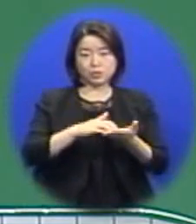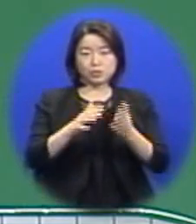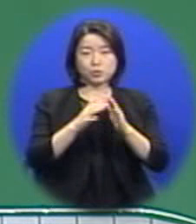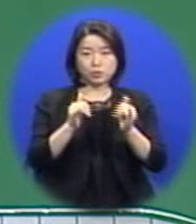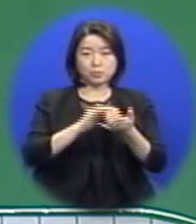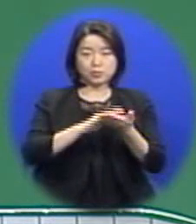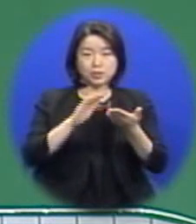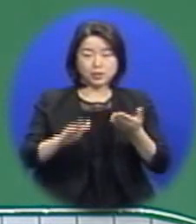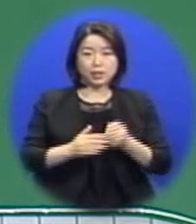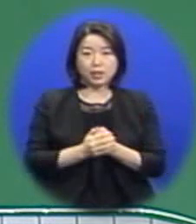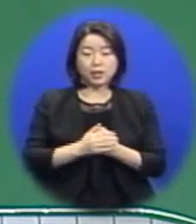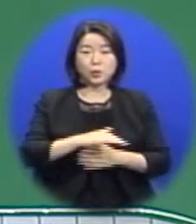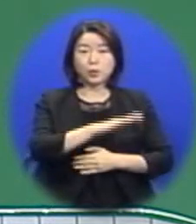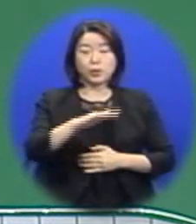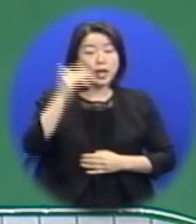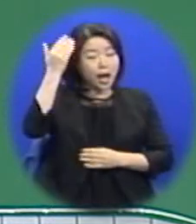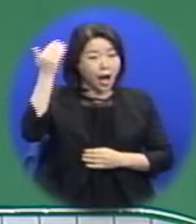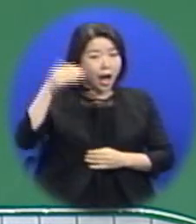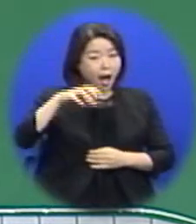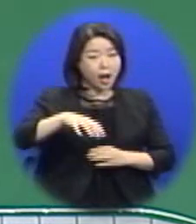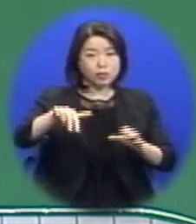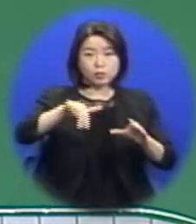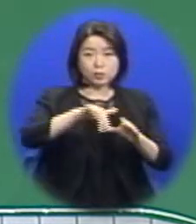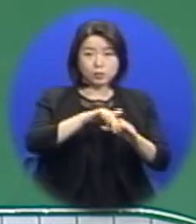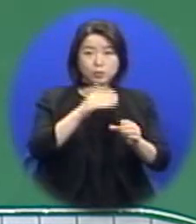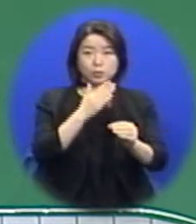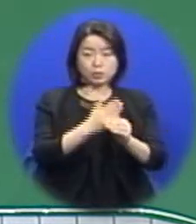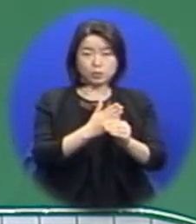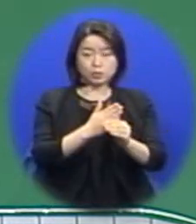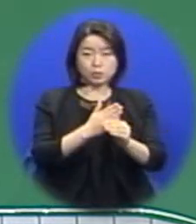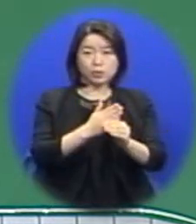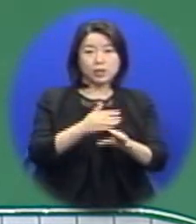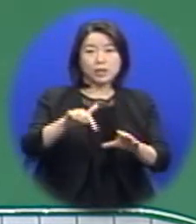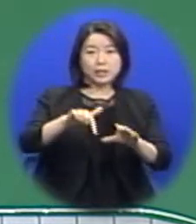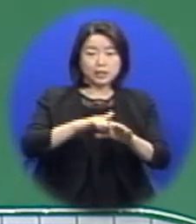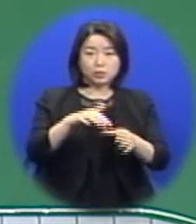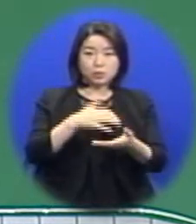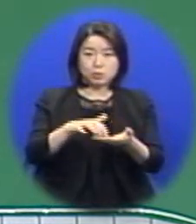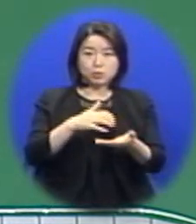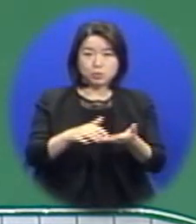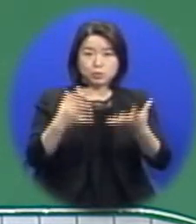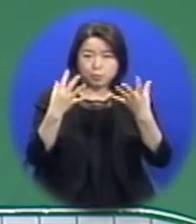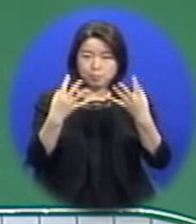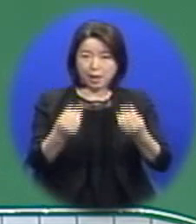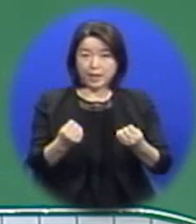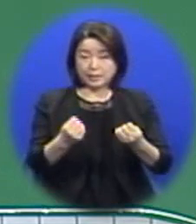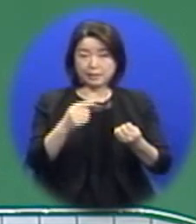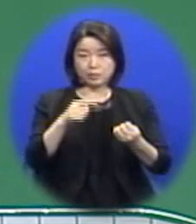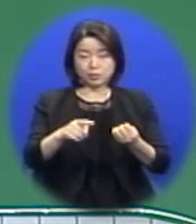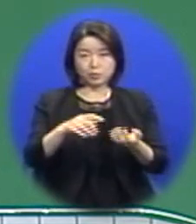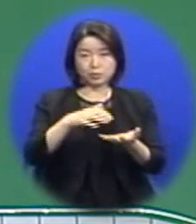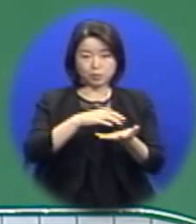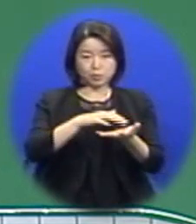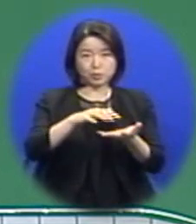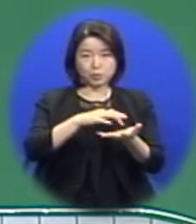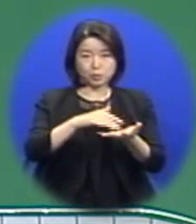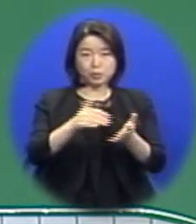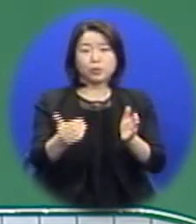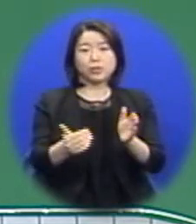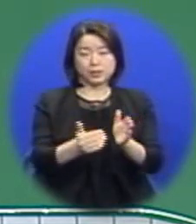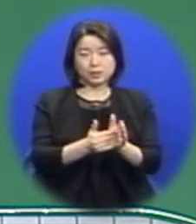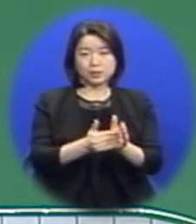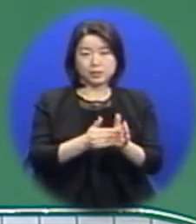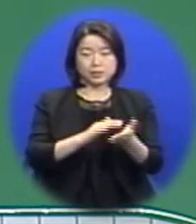우리 한국에 있는 종교 중에 기독교가 가장 종교 인구가 많은 것으로 그렇게 통계가 나와 있습니다.